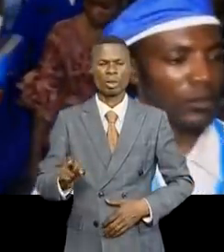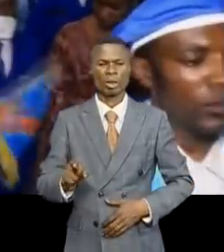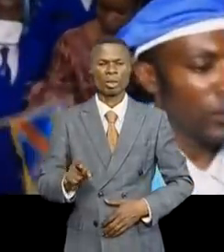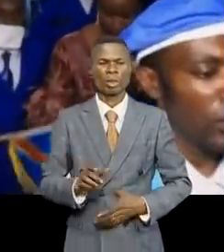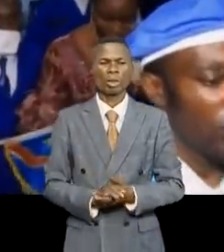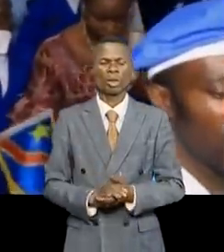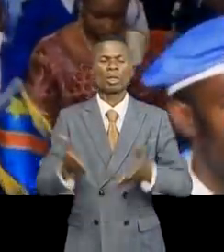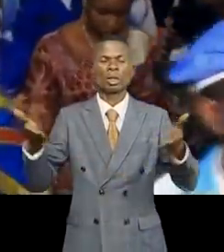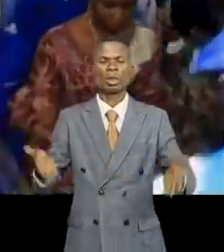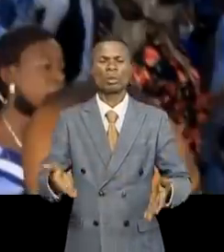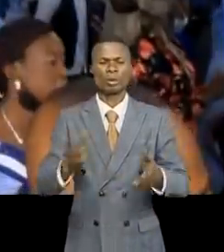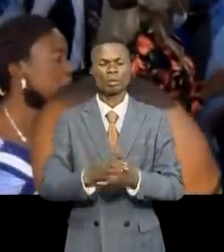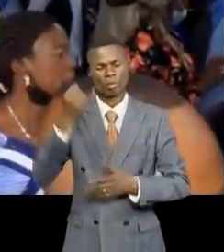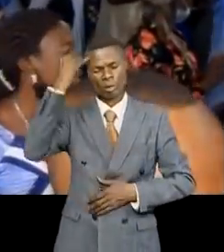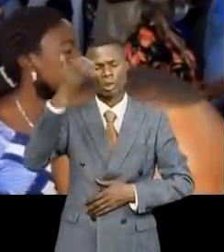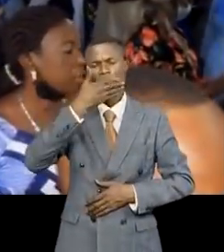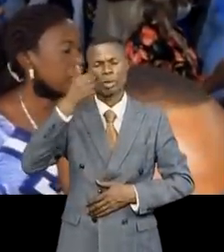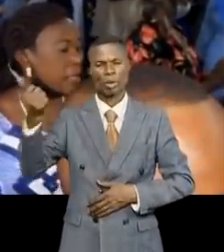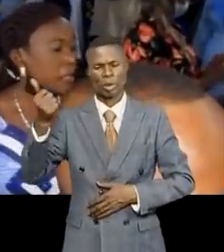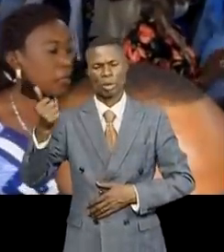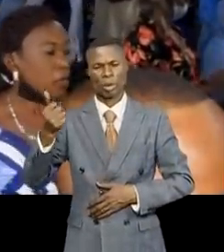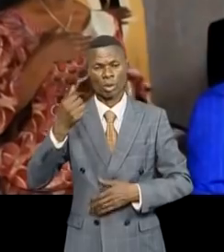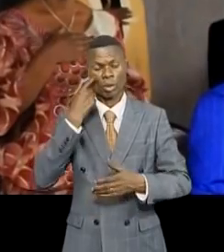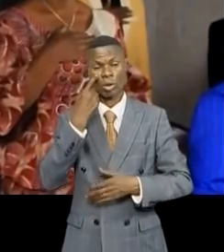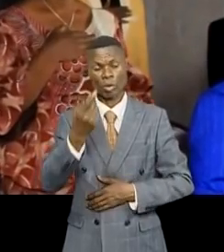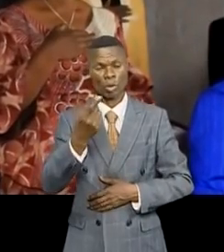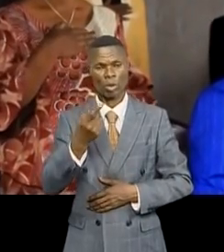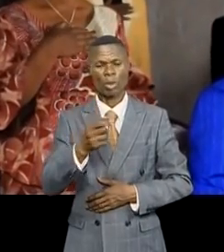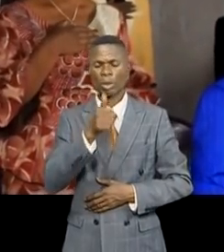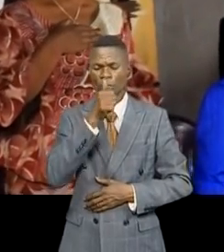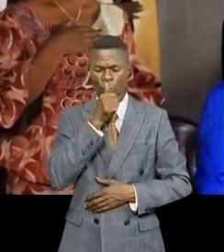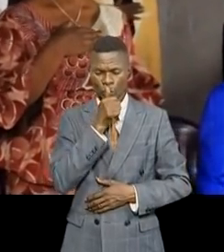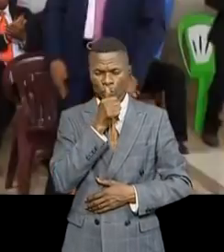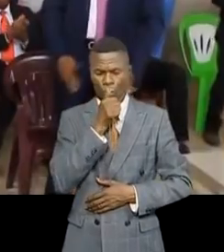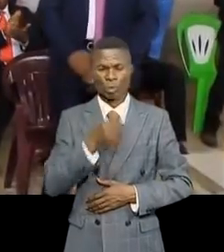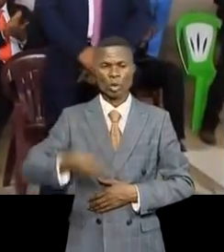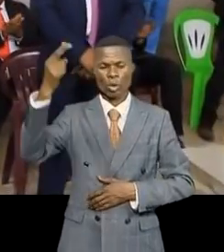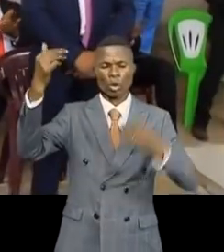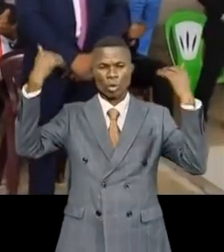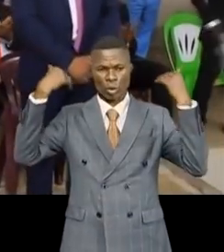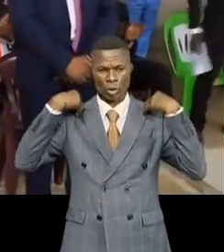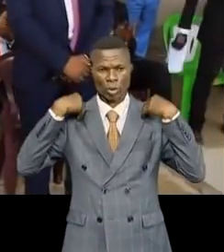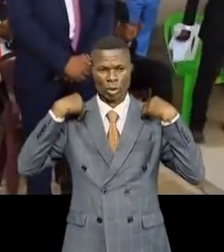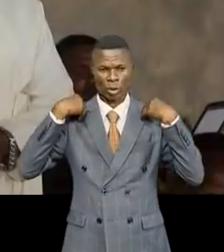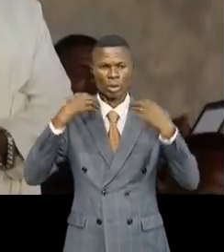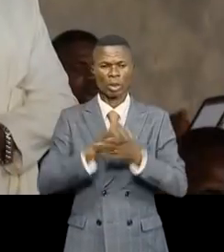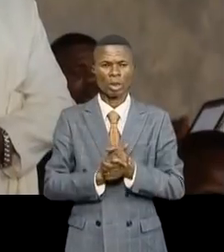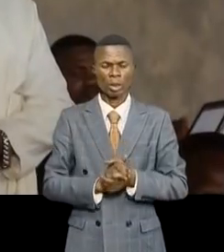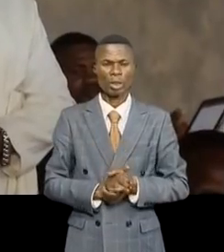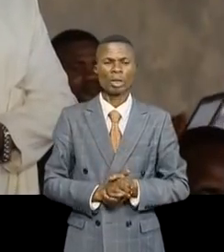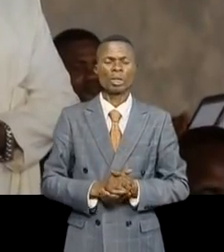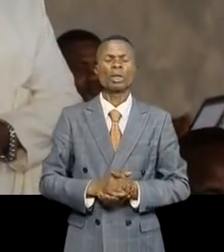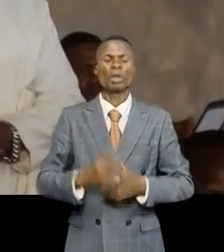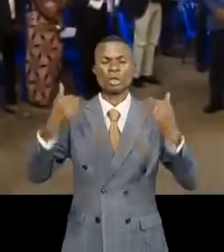son paysan d'or. Une pensée pieuse a été observée en mémoire du haut représentant du chef de l'État, le patriarche Kitenge Yesu,